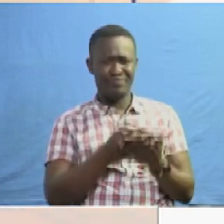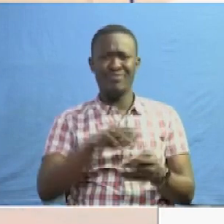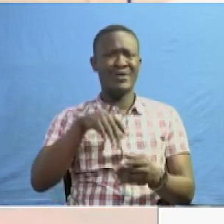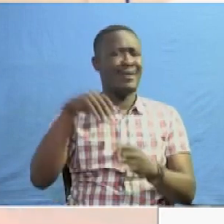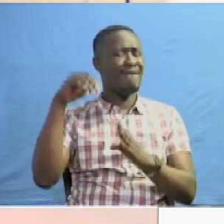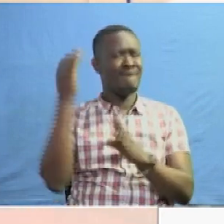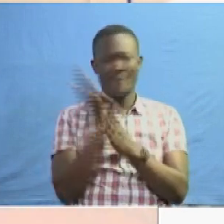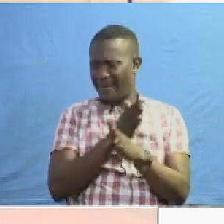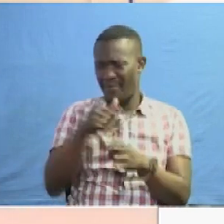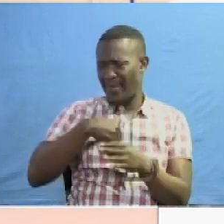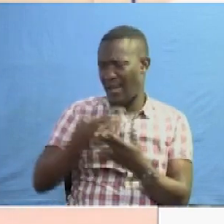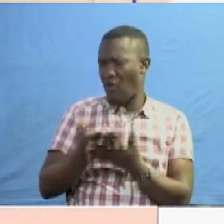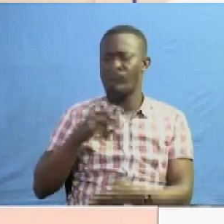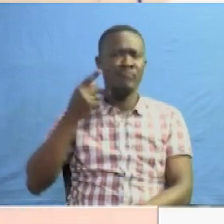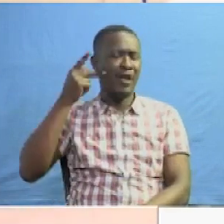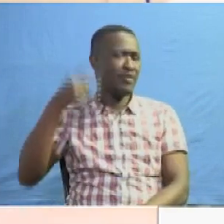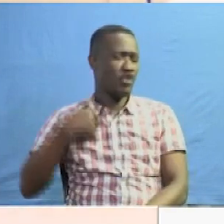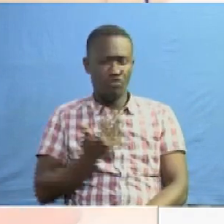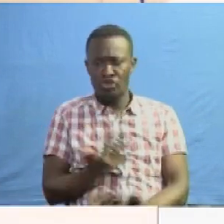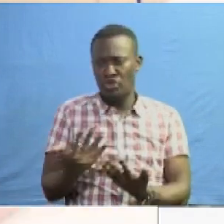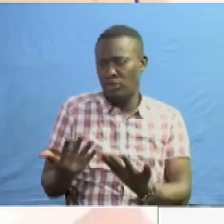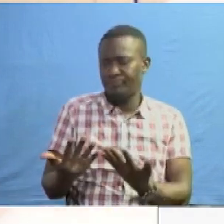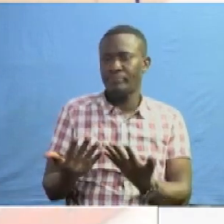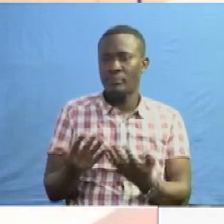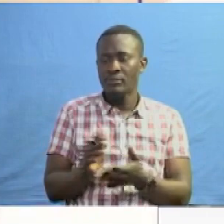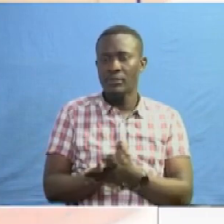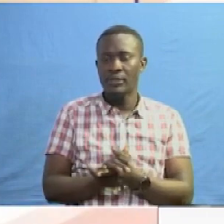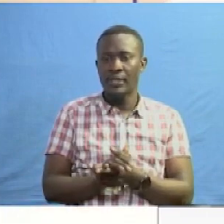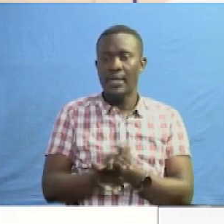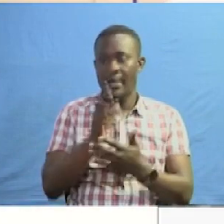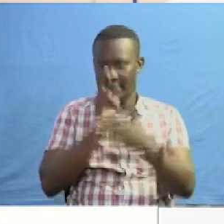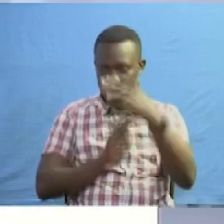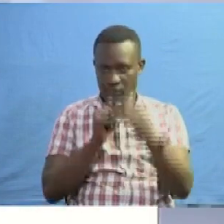watoto wao, na tusije sote tukawa tumeumizana. Kwa hivyo tuheshimiane.